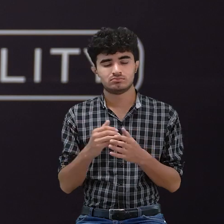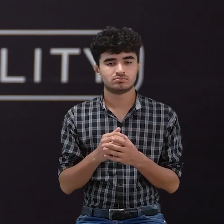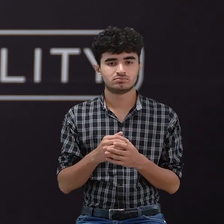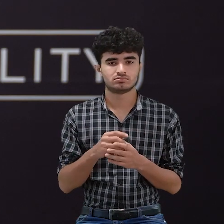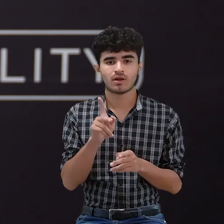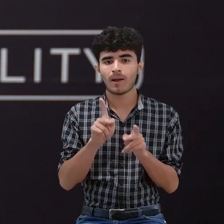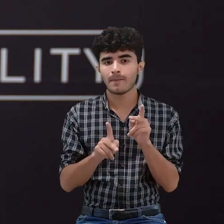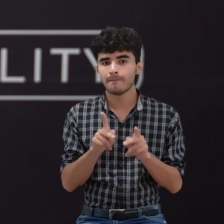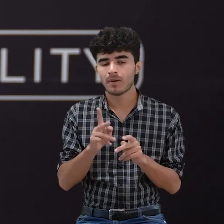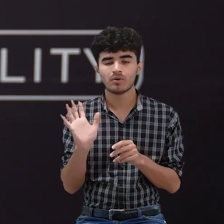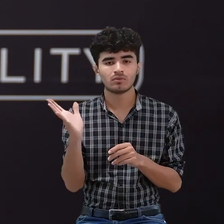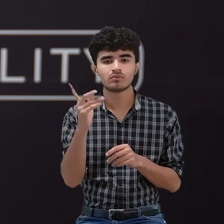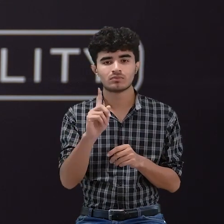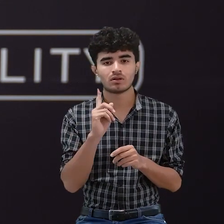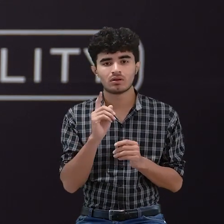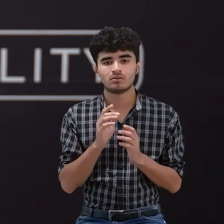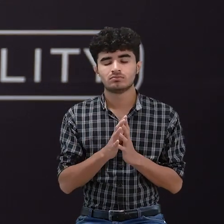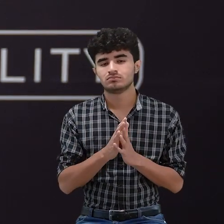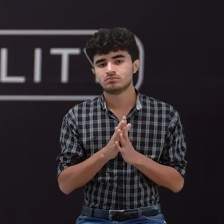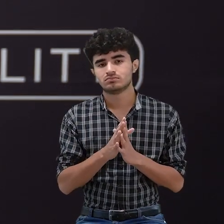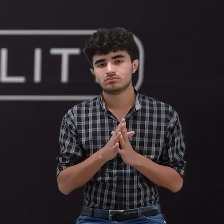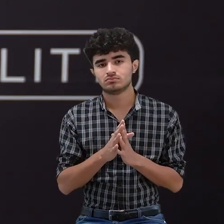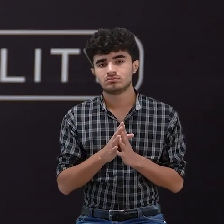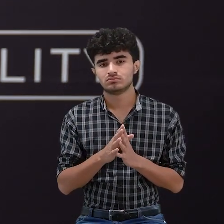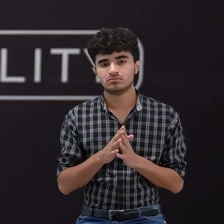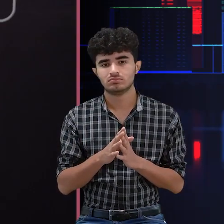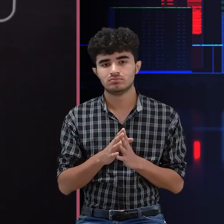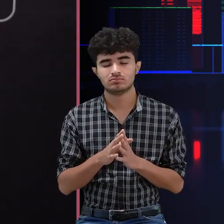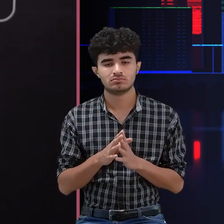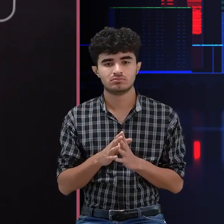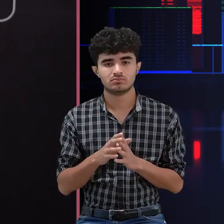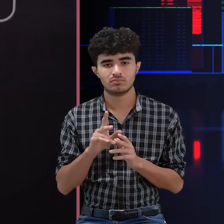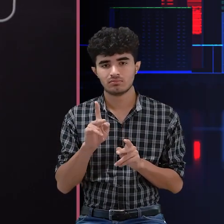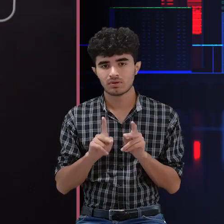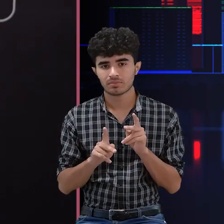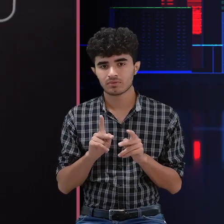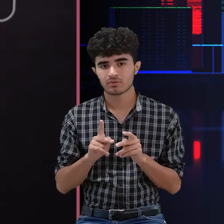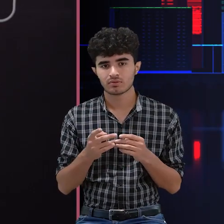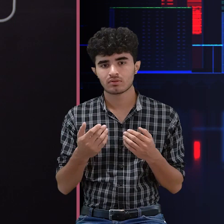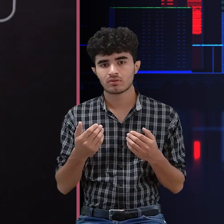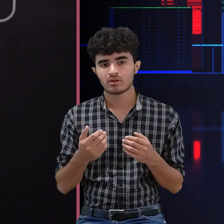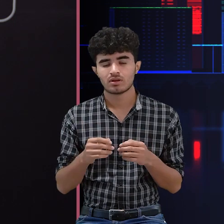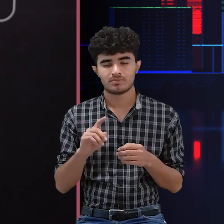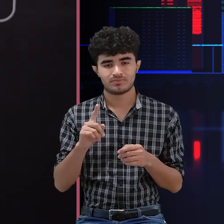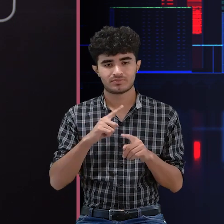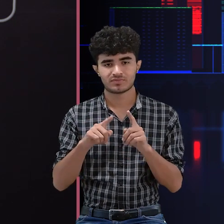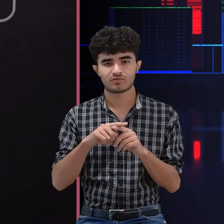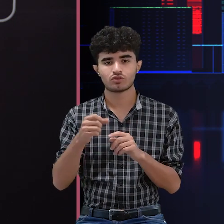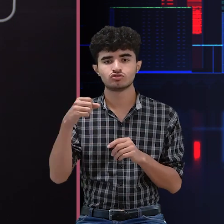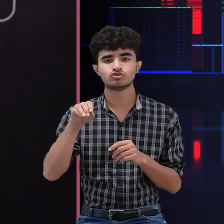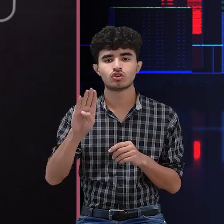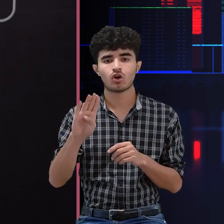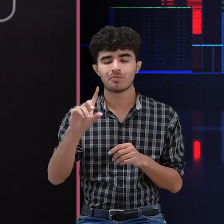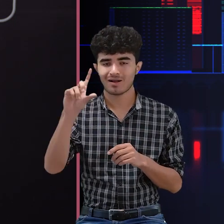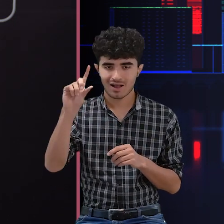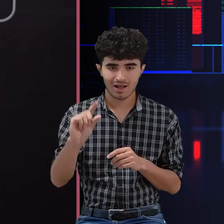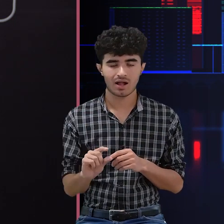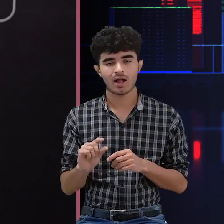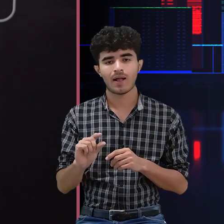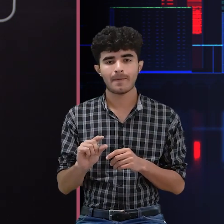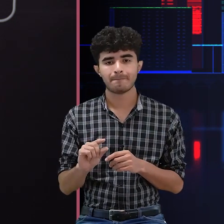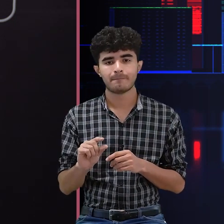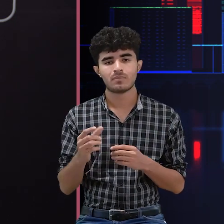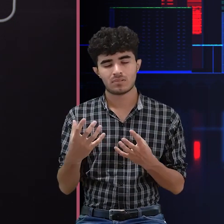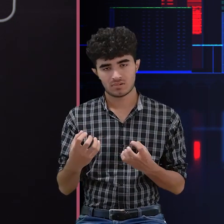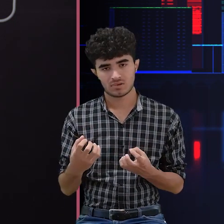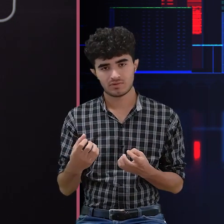اور پھر یہ کہ لوگوں کے پاس ملازمت کے مواقع نہیں ہیں، لوگوں